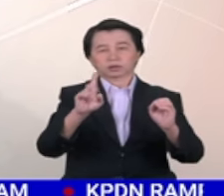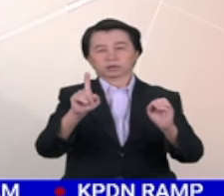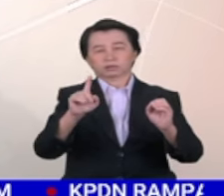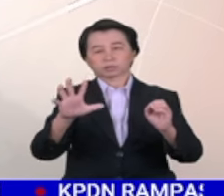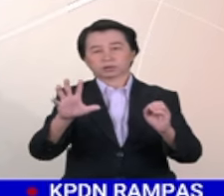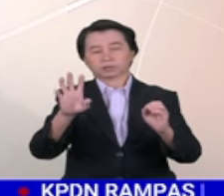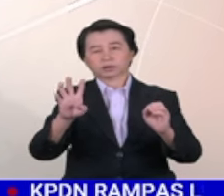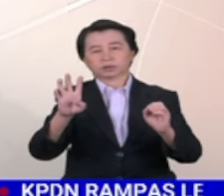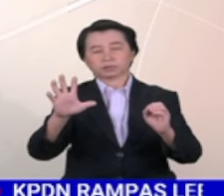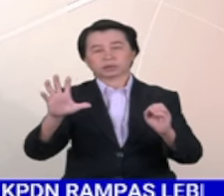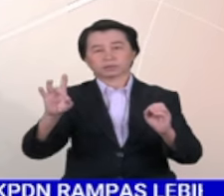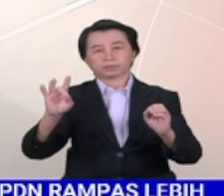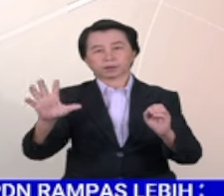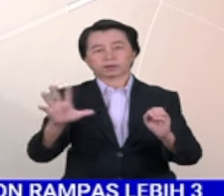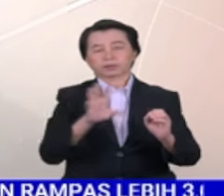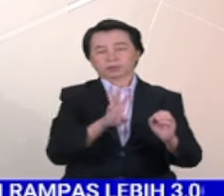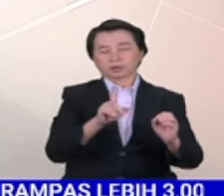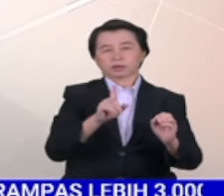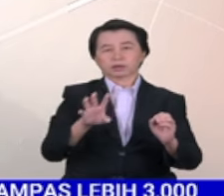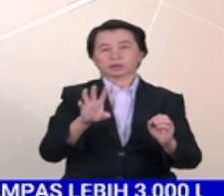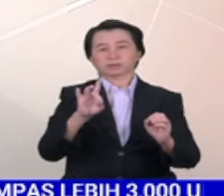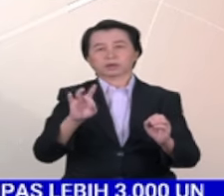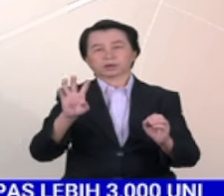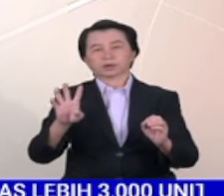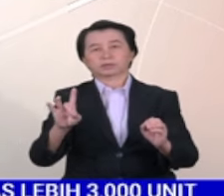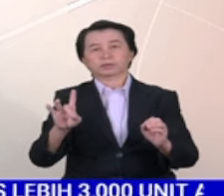15484 atau 416484